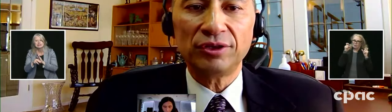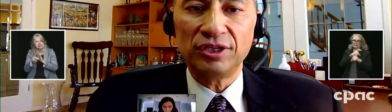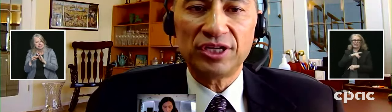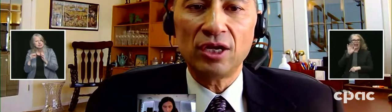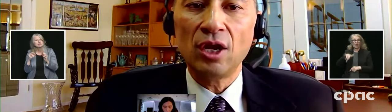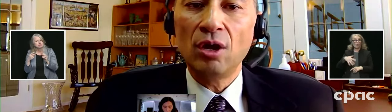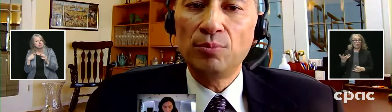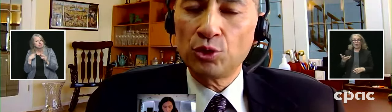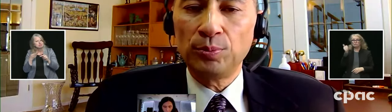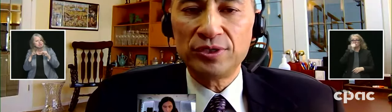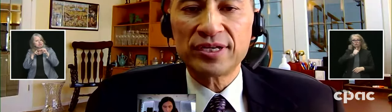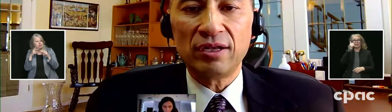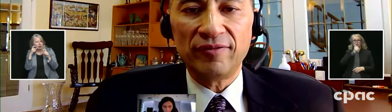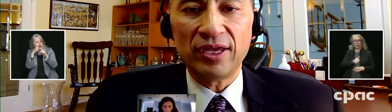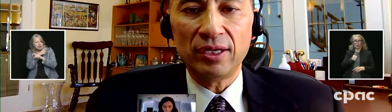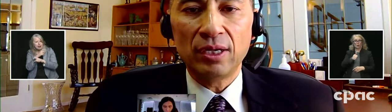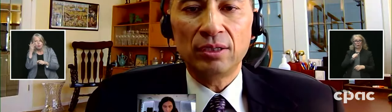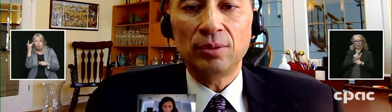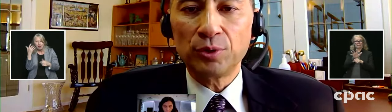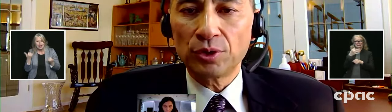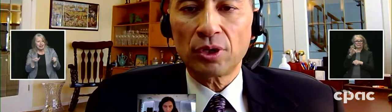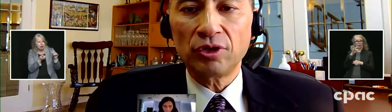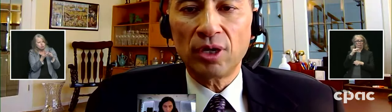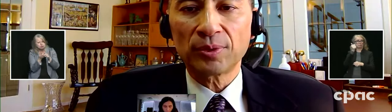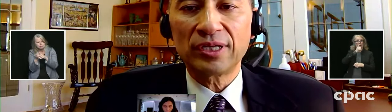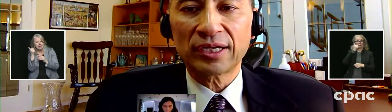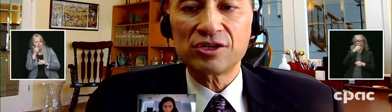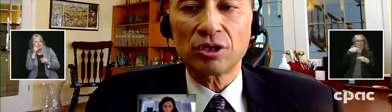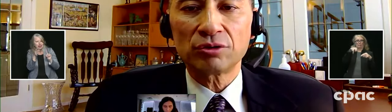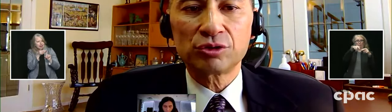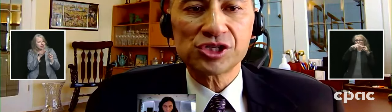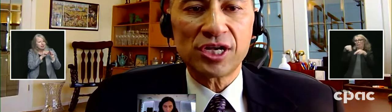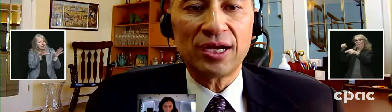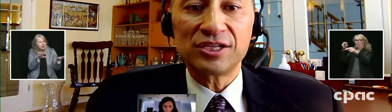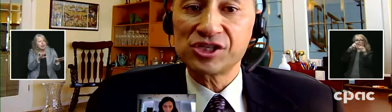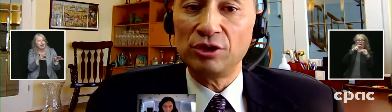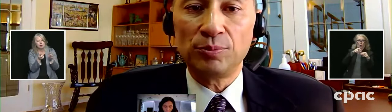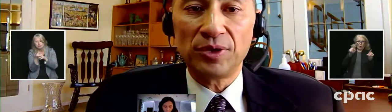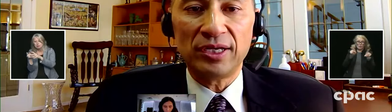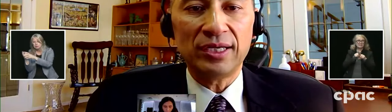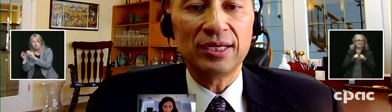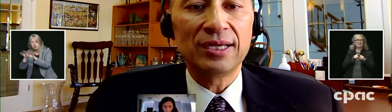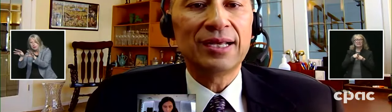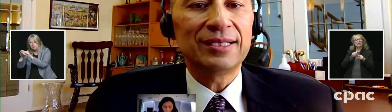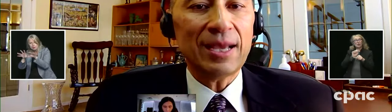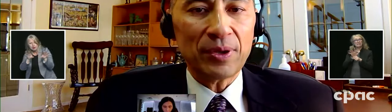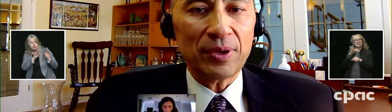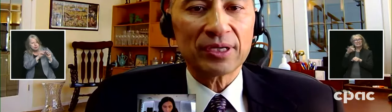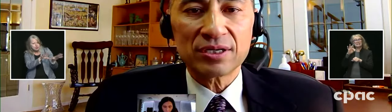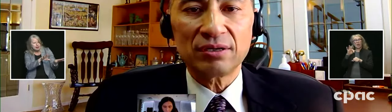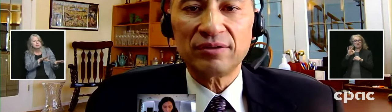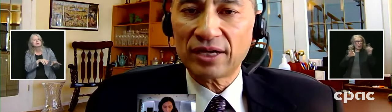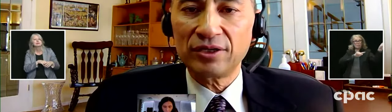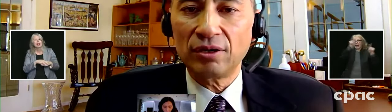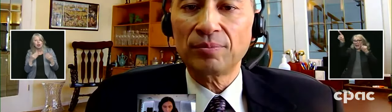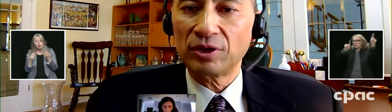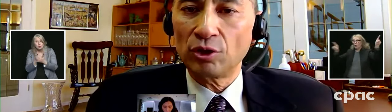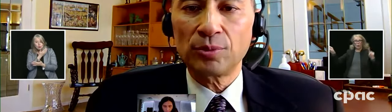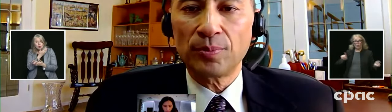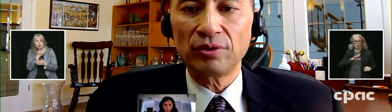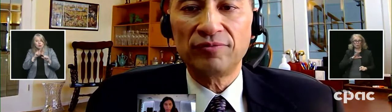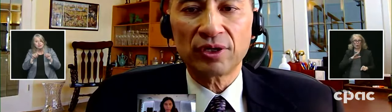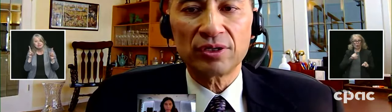cas quotidiens beaucoup plus élevés, le plus grand nombre de régions touchées à l'échelle du pays, l'apparition des